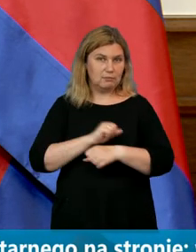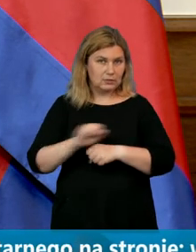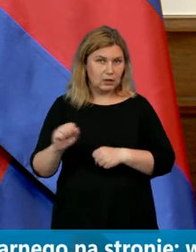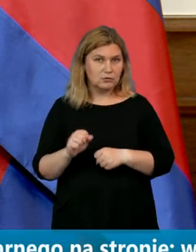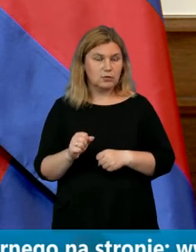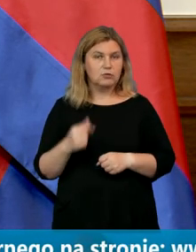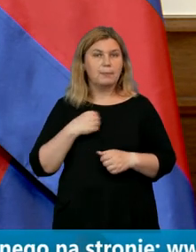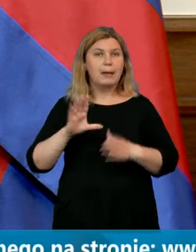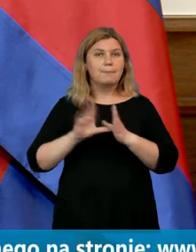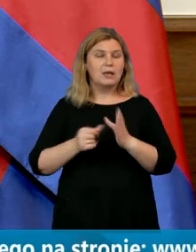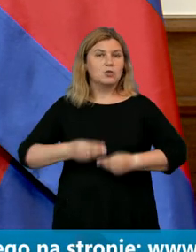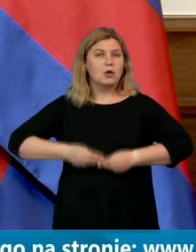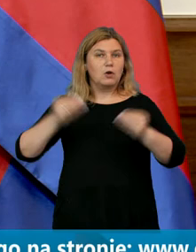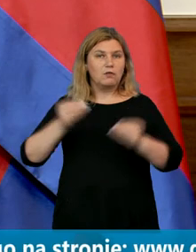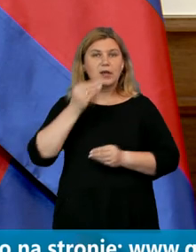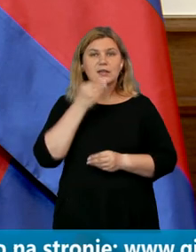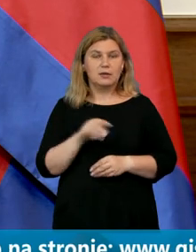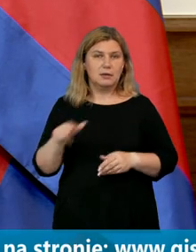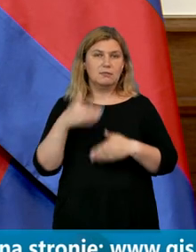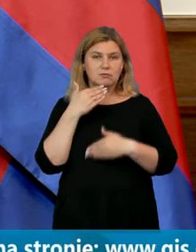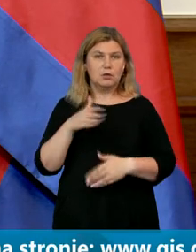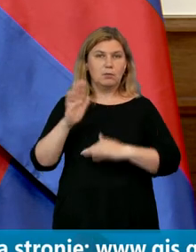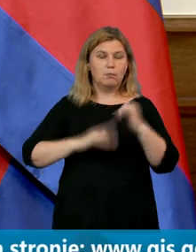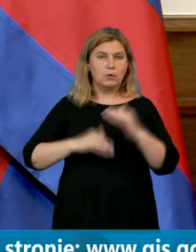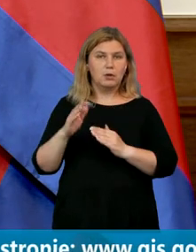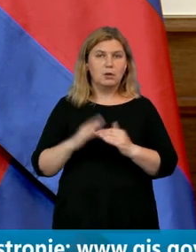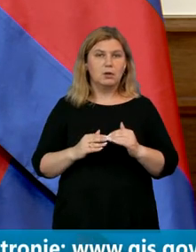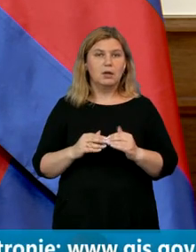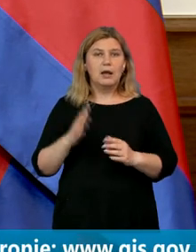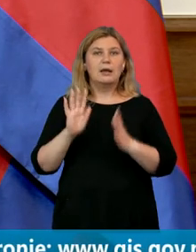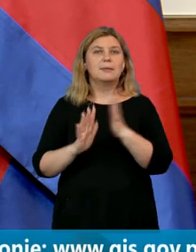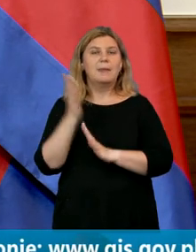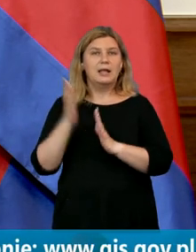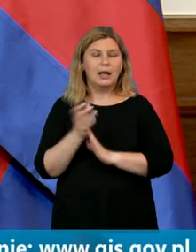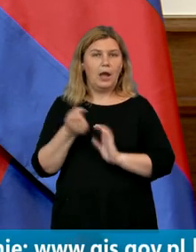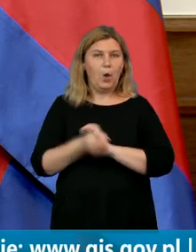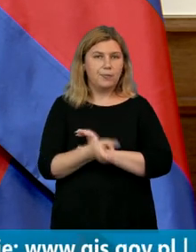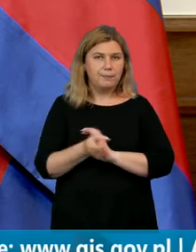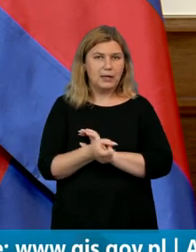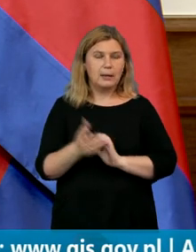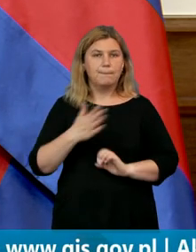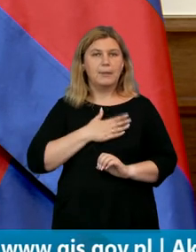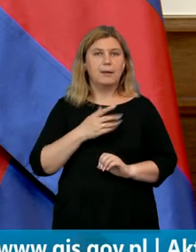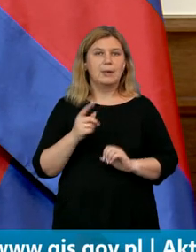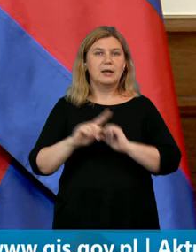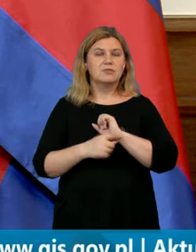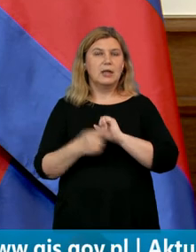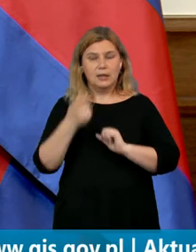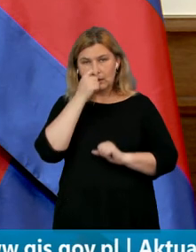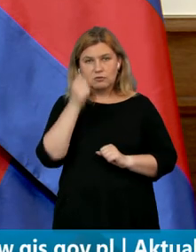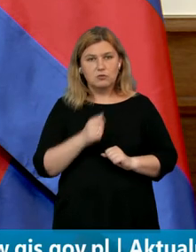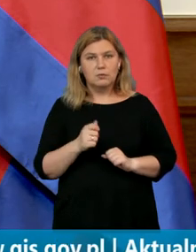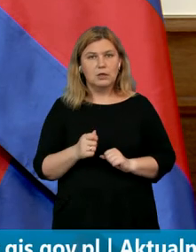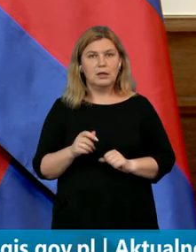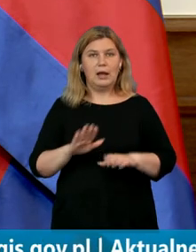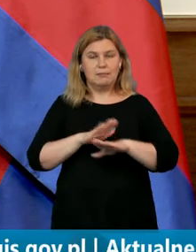nasze miasto się rozwijało jak najlepiej. Dzięki temu zbudowaliśmy spalarnię odpadów i dlatego mamy cenę śmieci w